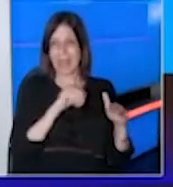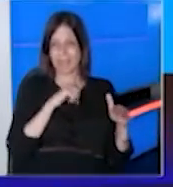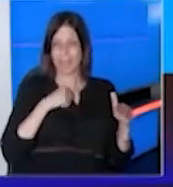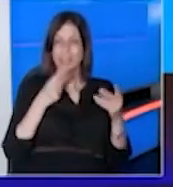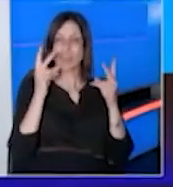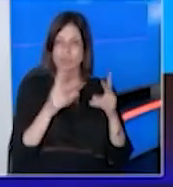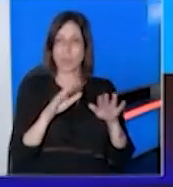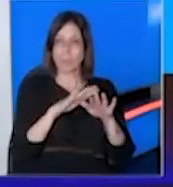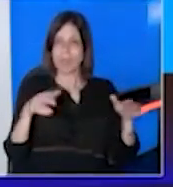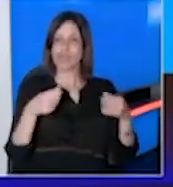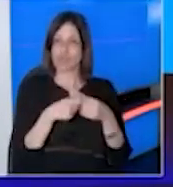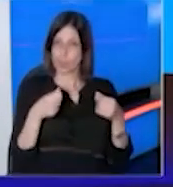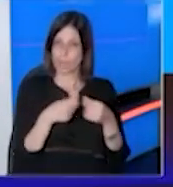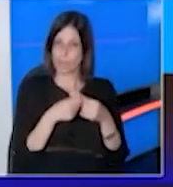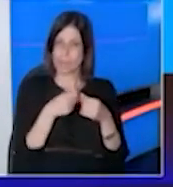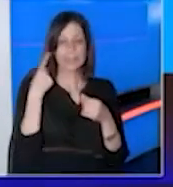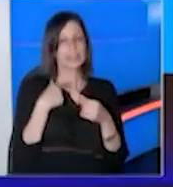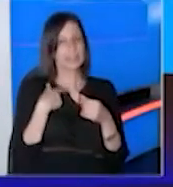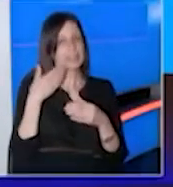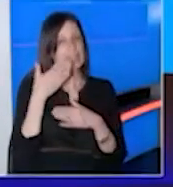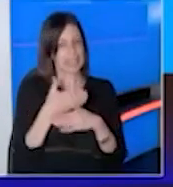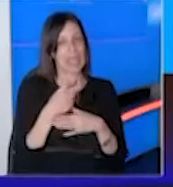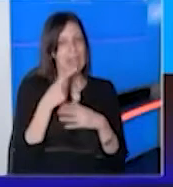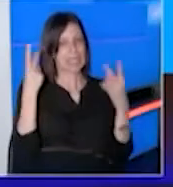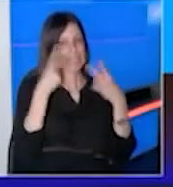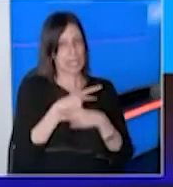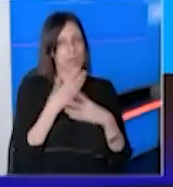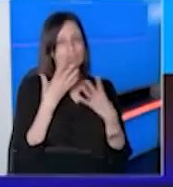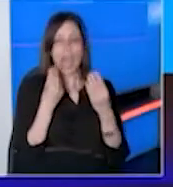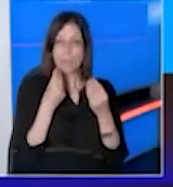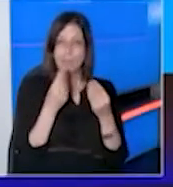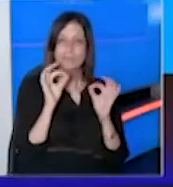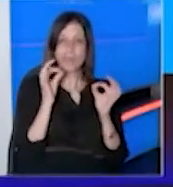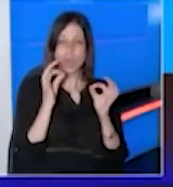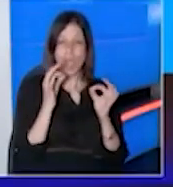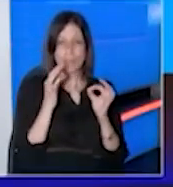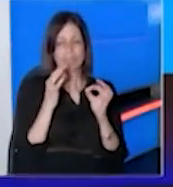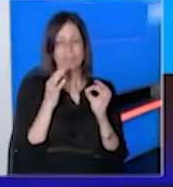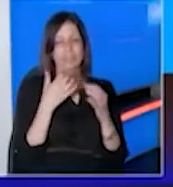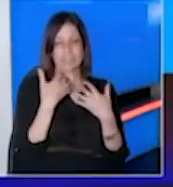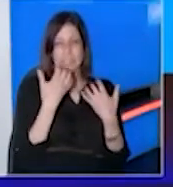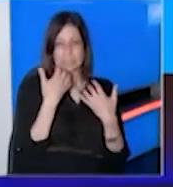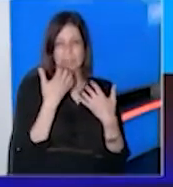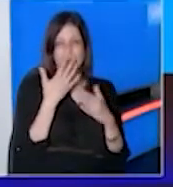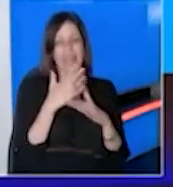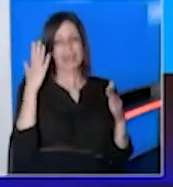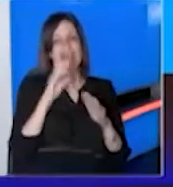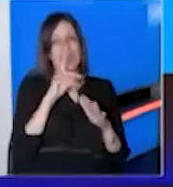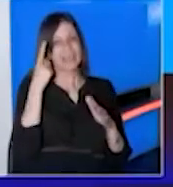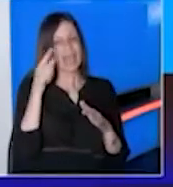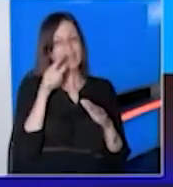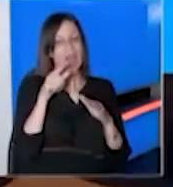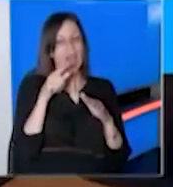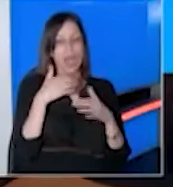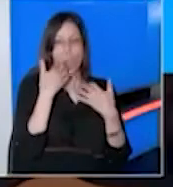במה שיתופית, אני אשמח. לפי דתי נגיע להסכמות רבות. אני בטוח. אבל בעיקר נחדד את אי הידיעה. אתה מפיץ